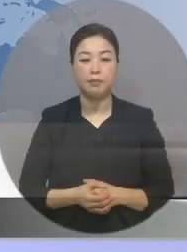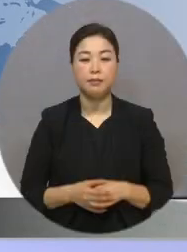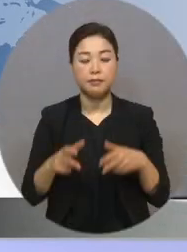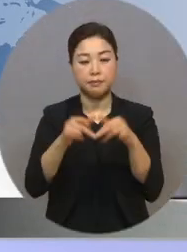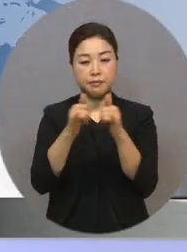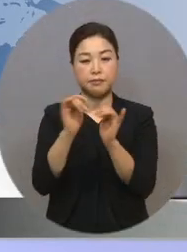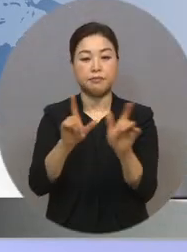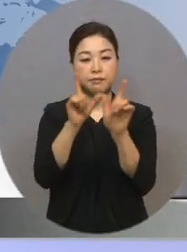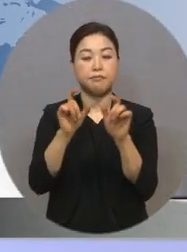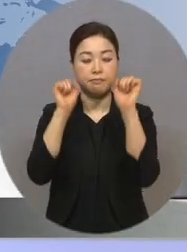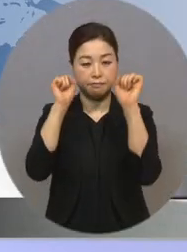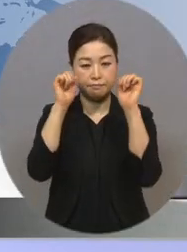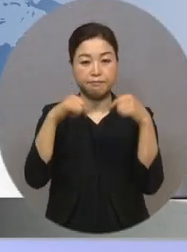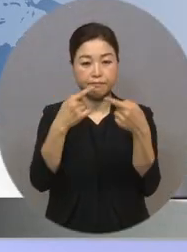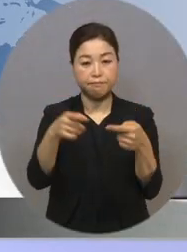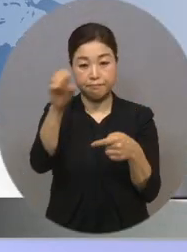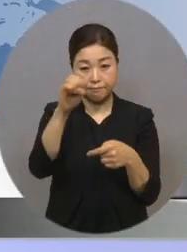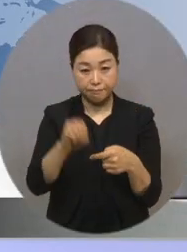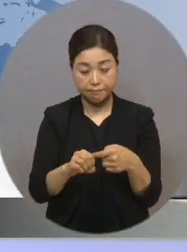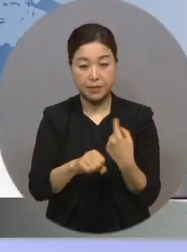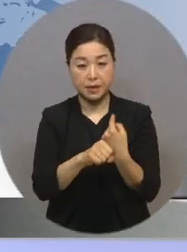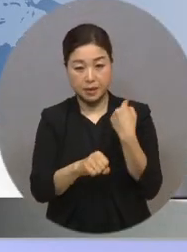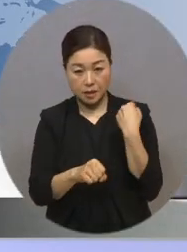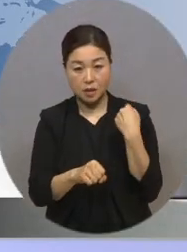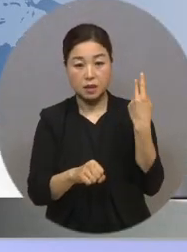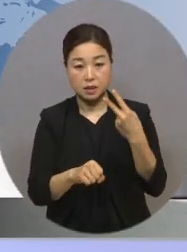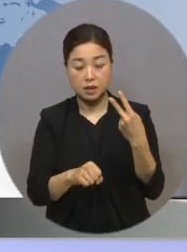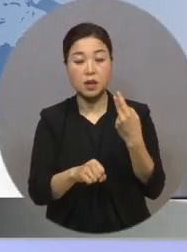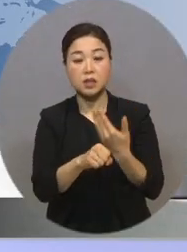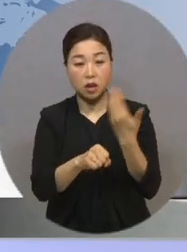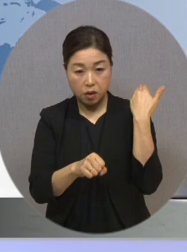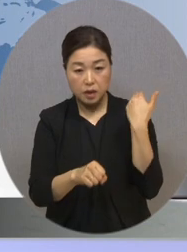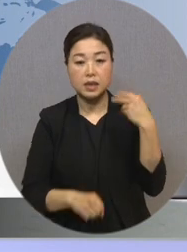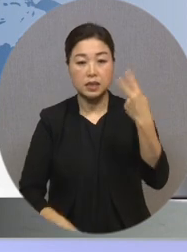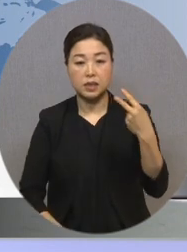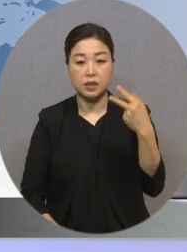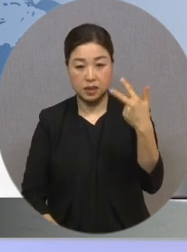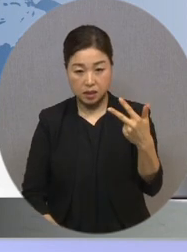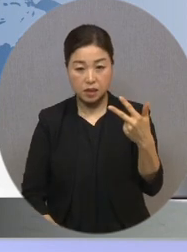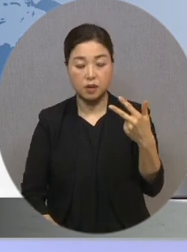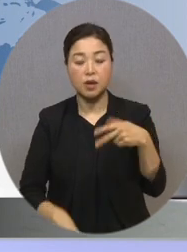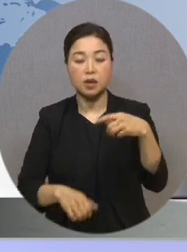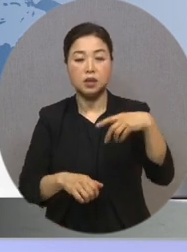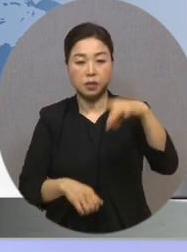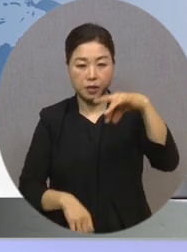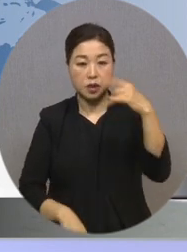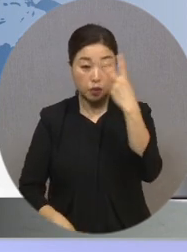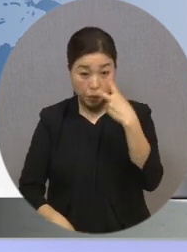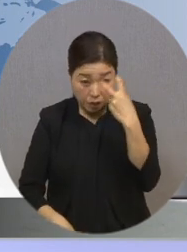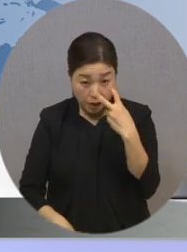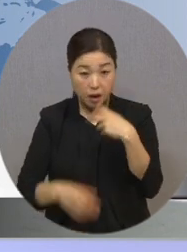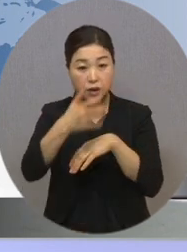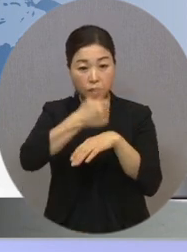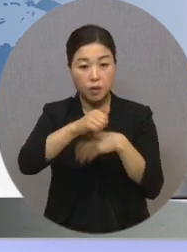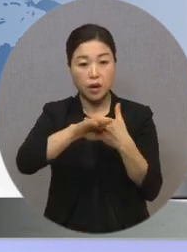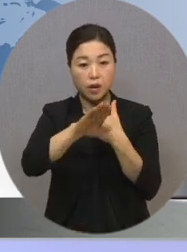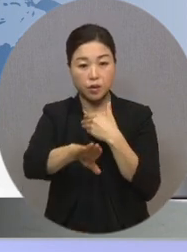장애인의 생활체육 참여율이 지난 2007년 첫 조사를 진행한 일에 역대 최대치인